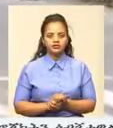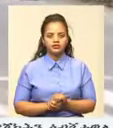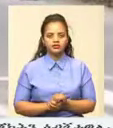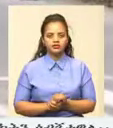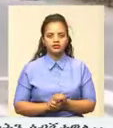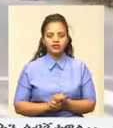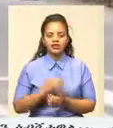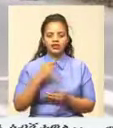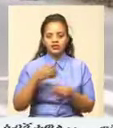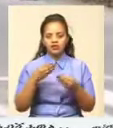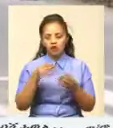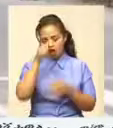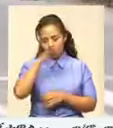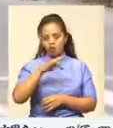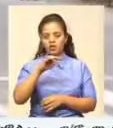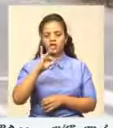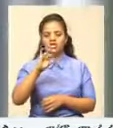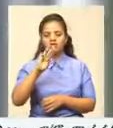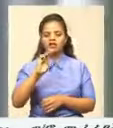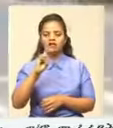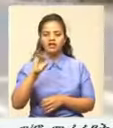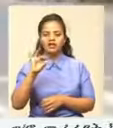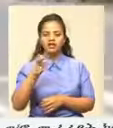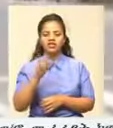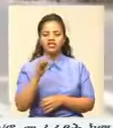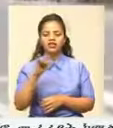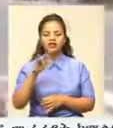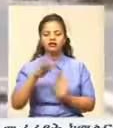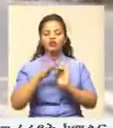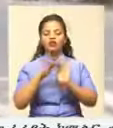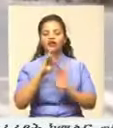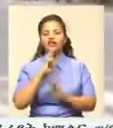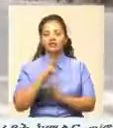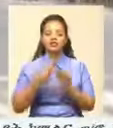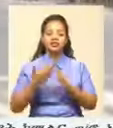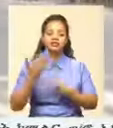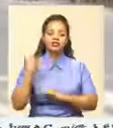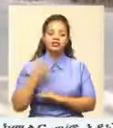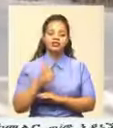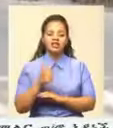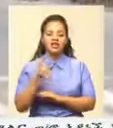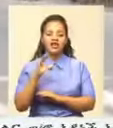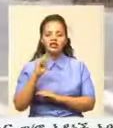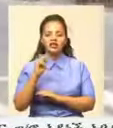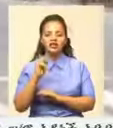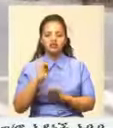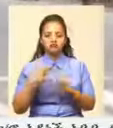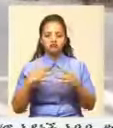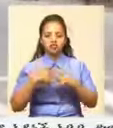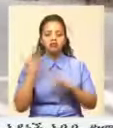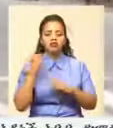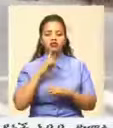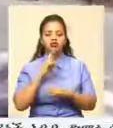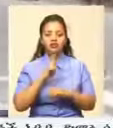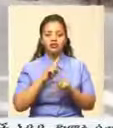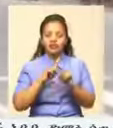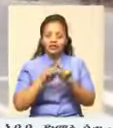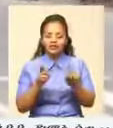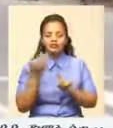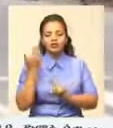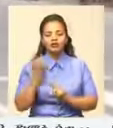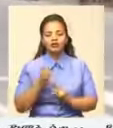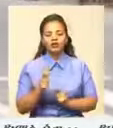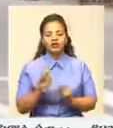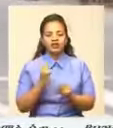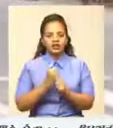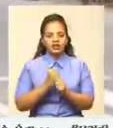አብን ሰተውናል አቶ መለሰ ፈለቀ የኢዜማ ተወካይ የሆኑት ከዚህ በፊት በኢሃድግ አወቃቀር ስር የነበሩ ናቸው ነገር ግን በነበረው